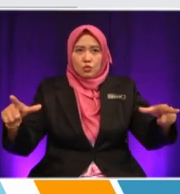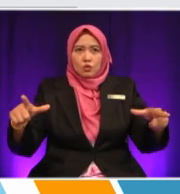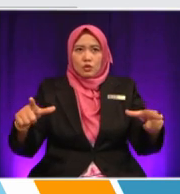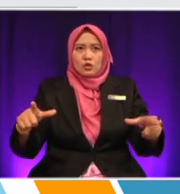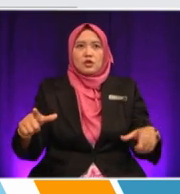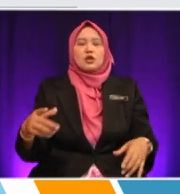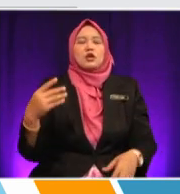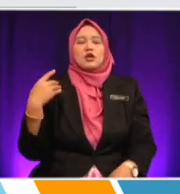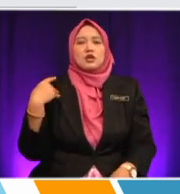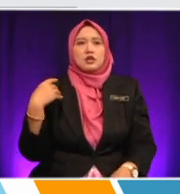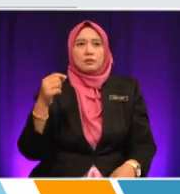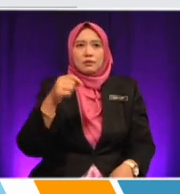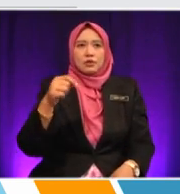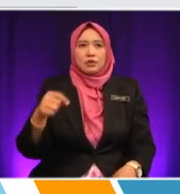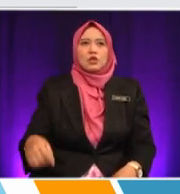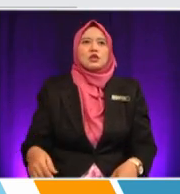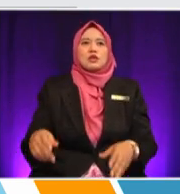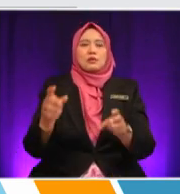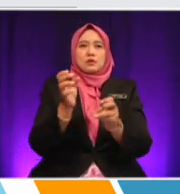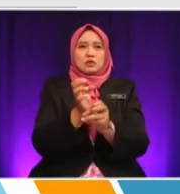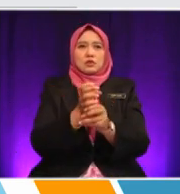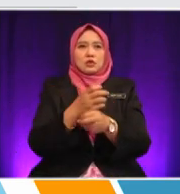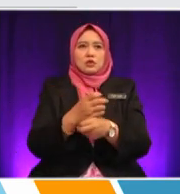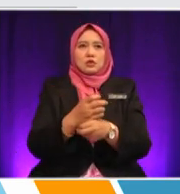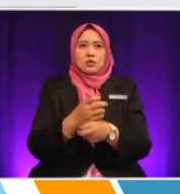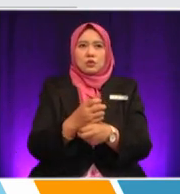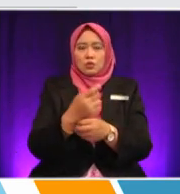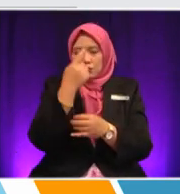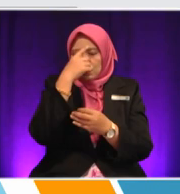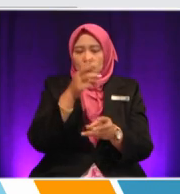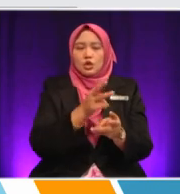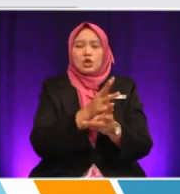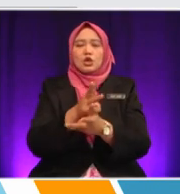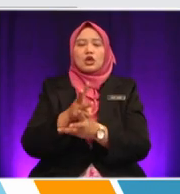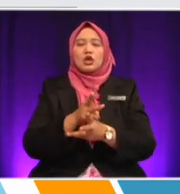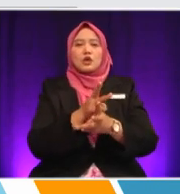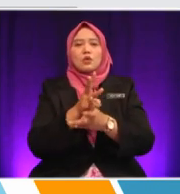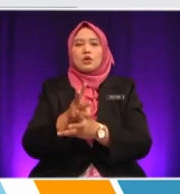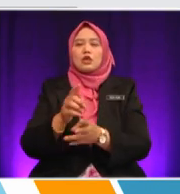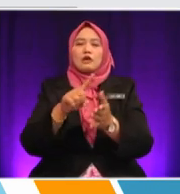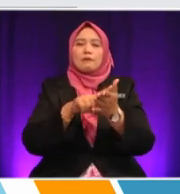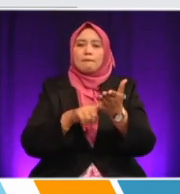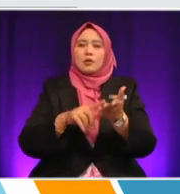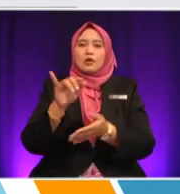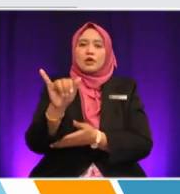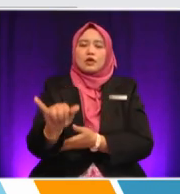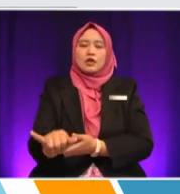hak eksklusif untuk mengawal ciptaannya itu bahan rancangan J jadi kena paham lah apel agaknya